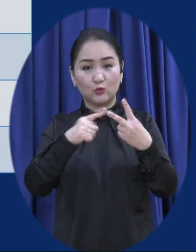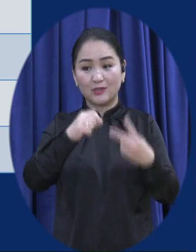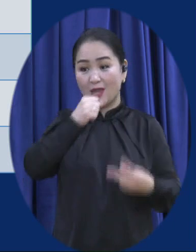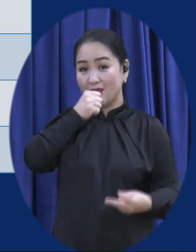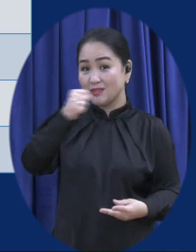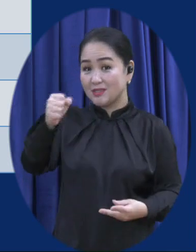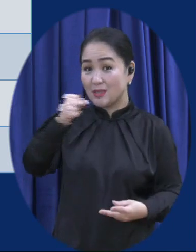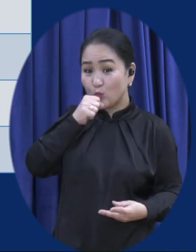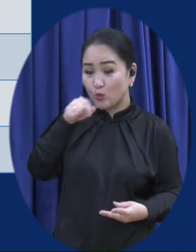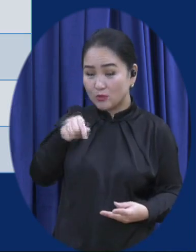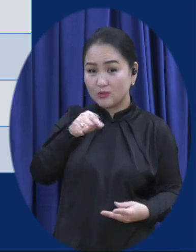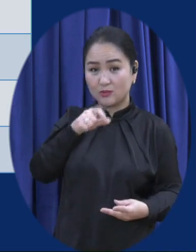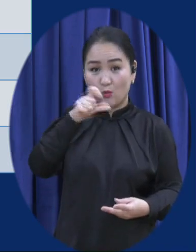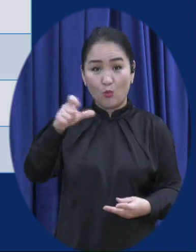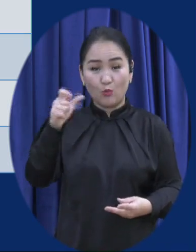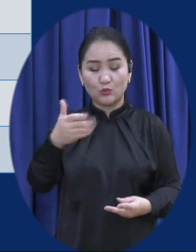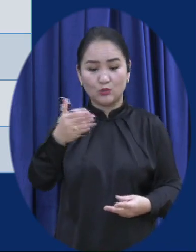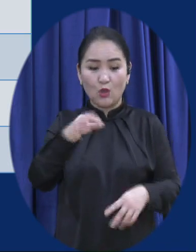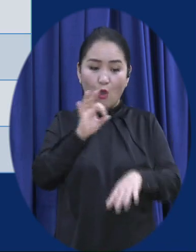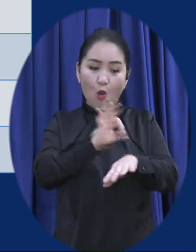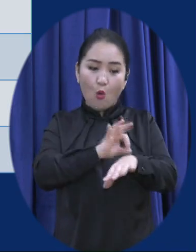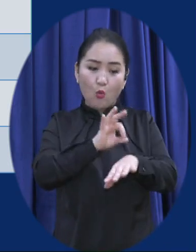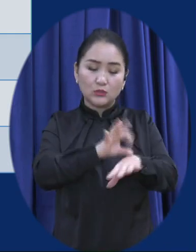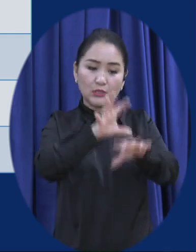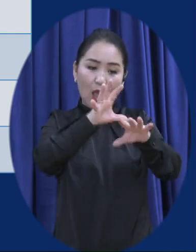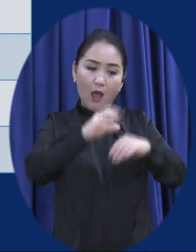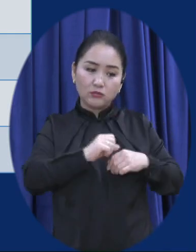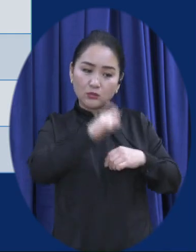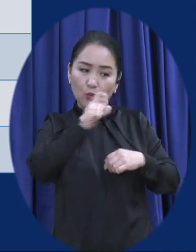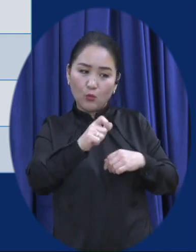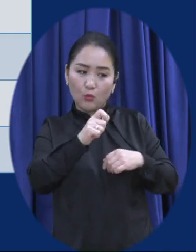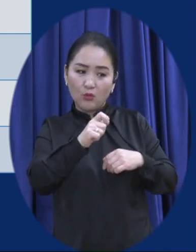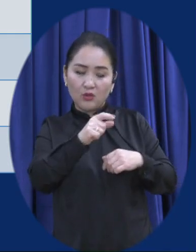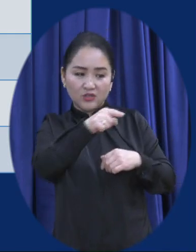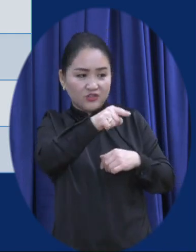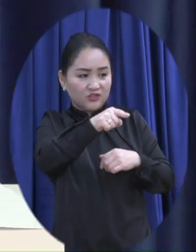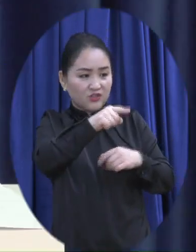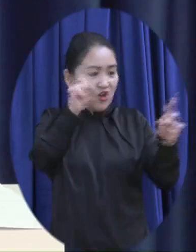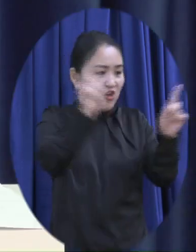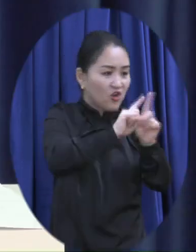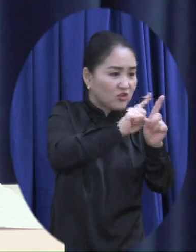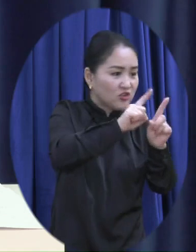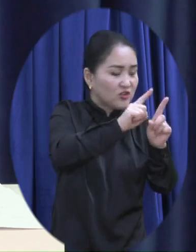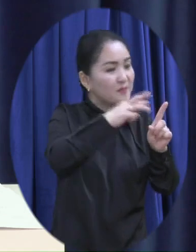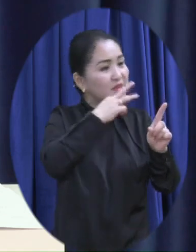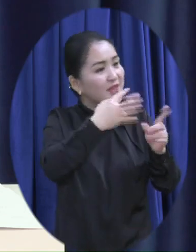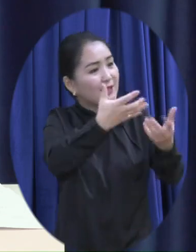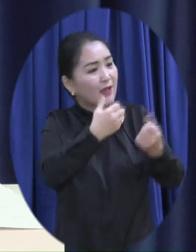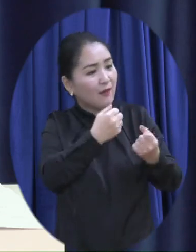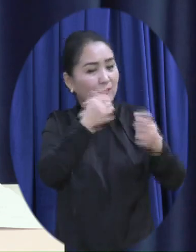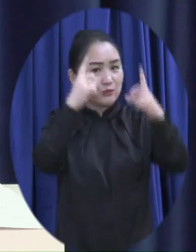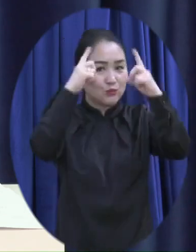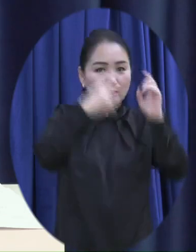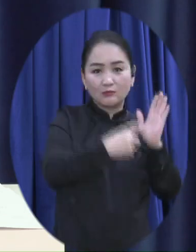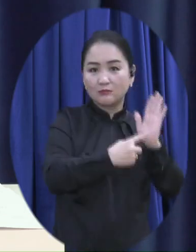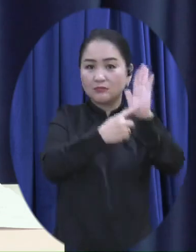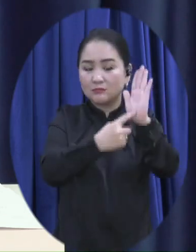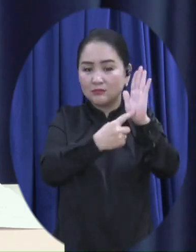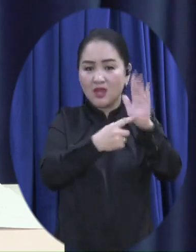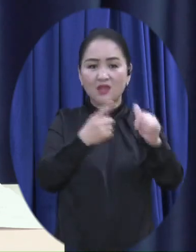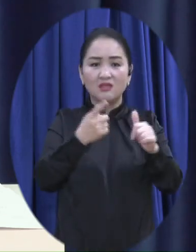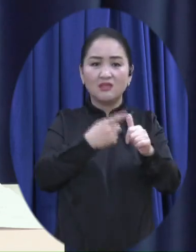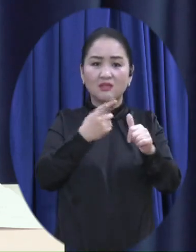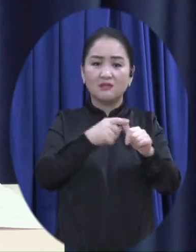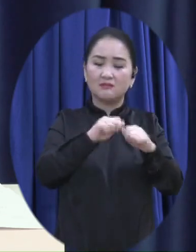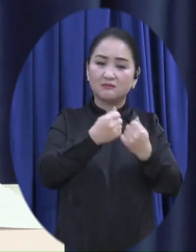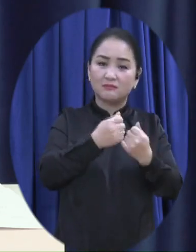бас энэ өвчл гарсан хүмүүсийг их одоо хөөцөлдөх, нэр төрд нь их халдах, зураг хөргийн их хөвлөлгсөнтэй холбоотойгоор сүүлийн үед